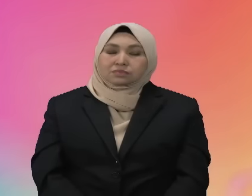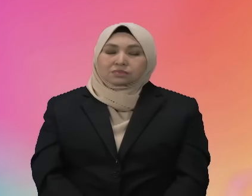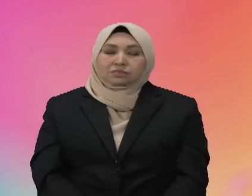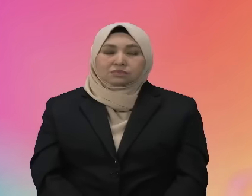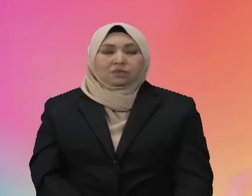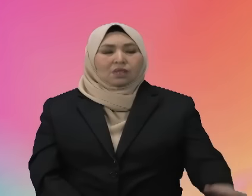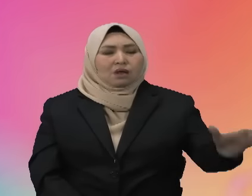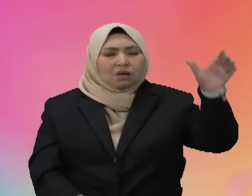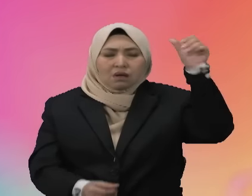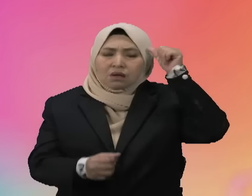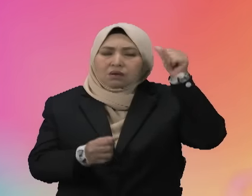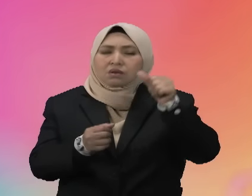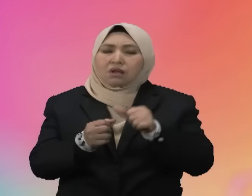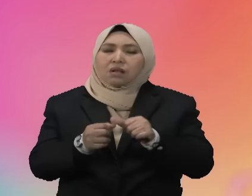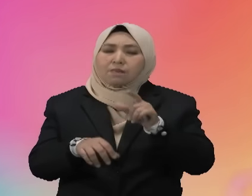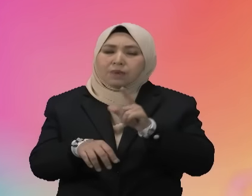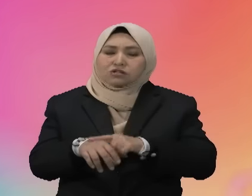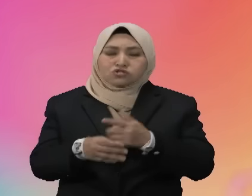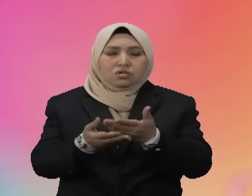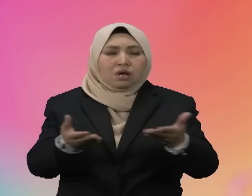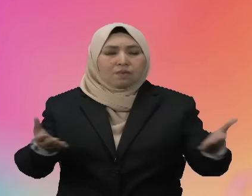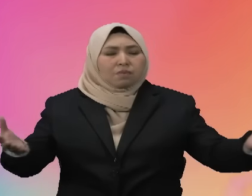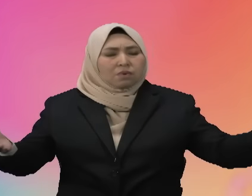إذ يغشيكم